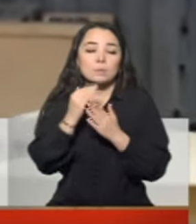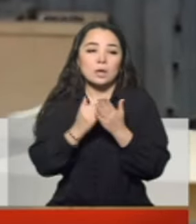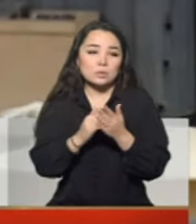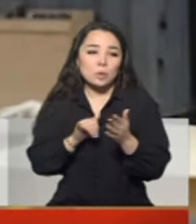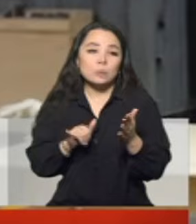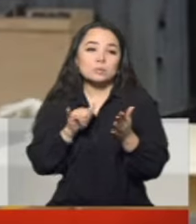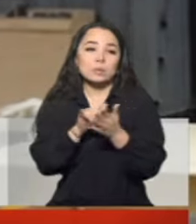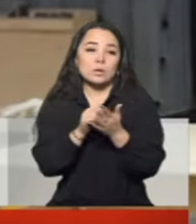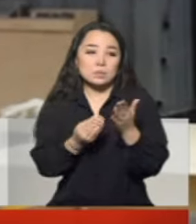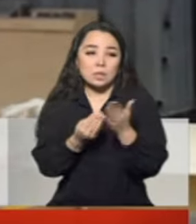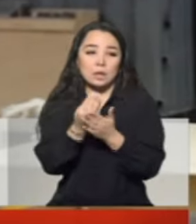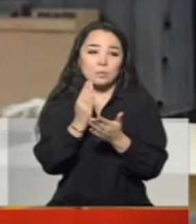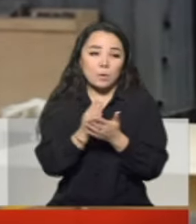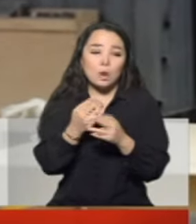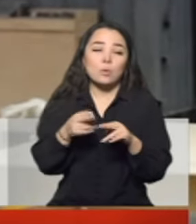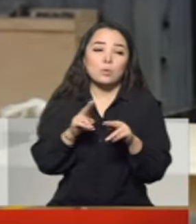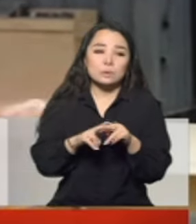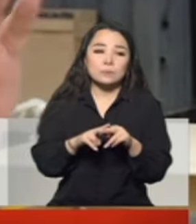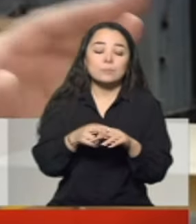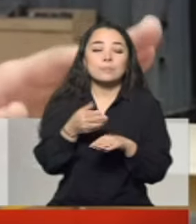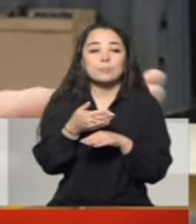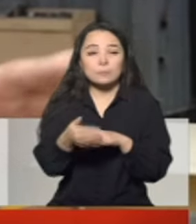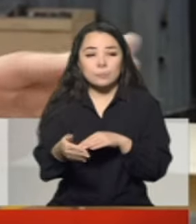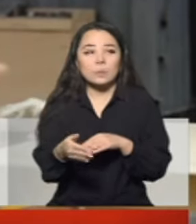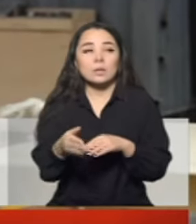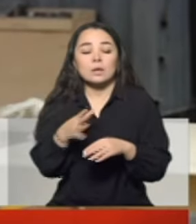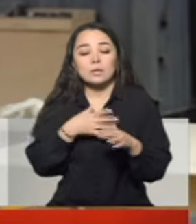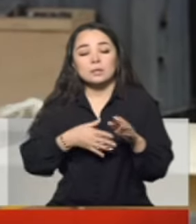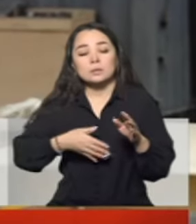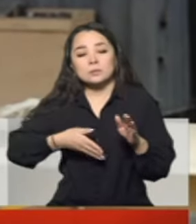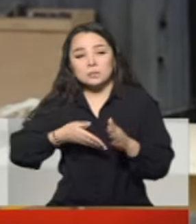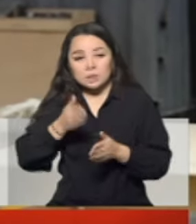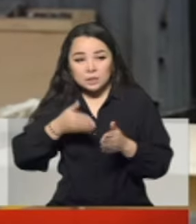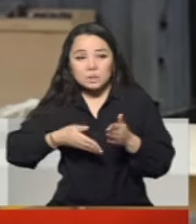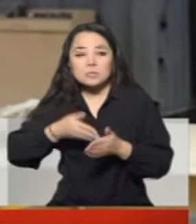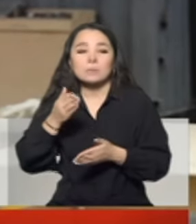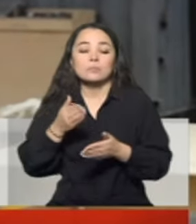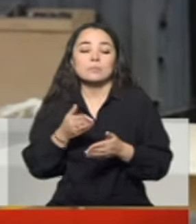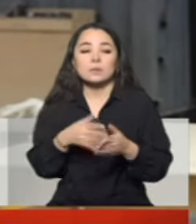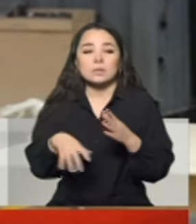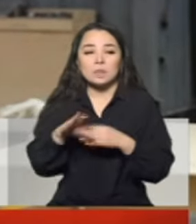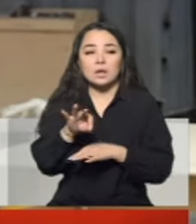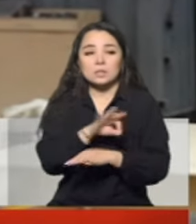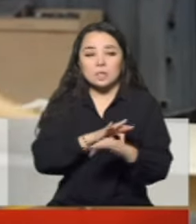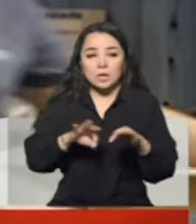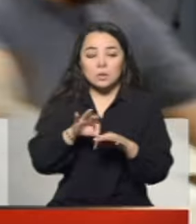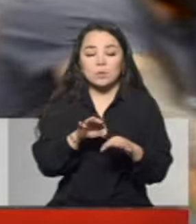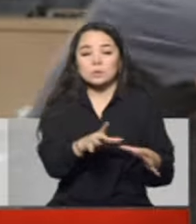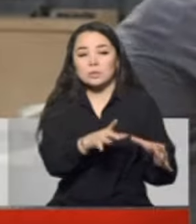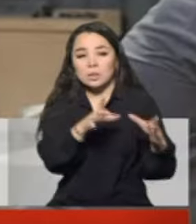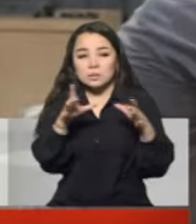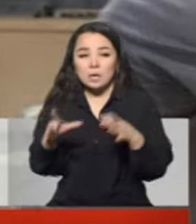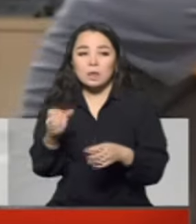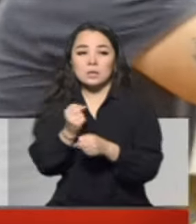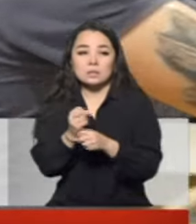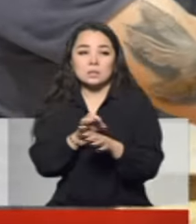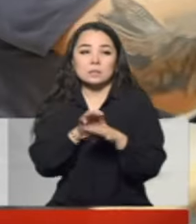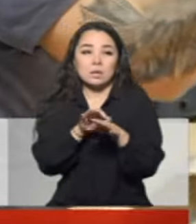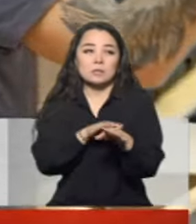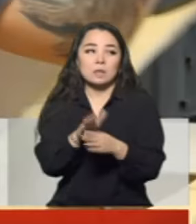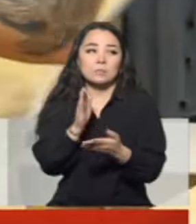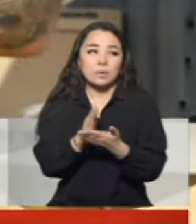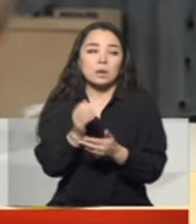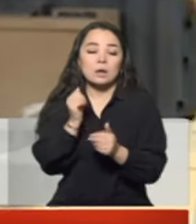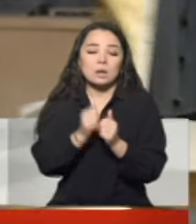қоямыз. Сосын кесіп осылай чертежбен тексереміз. Қазды диаметрін, манағыдай.